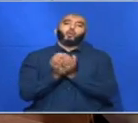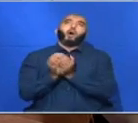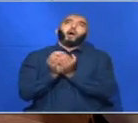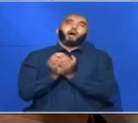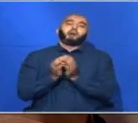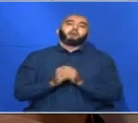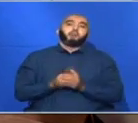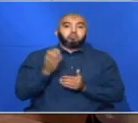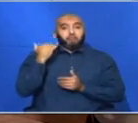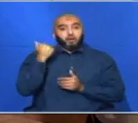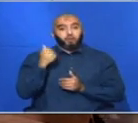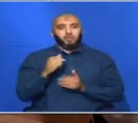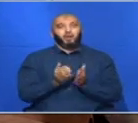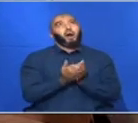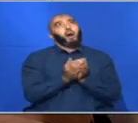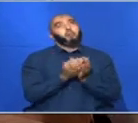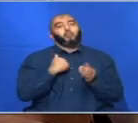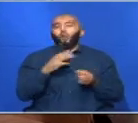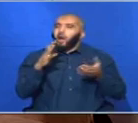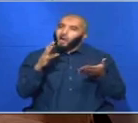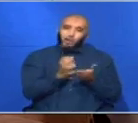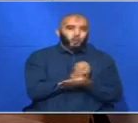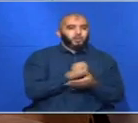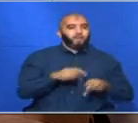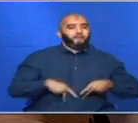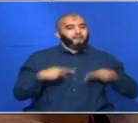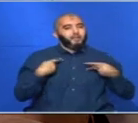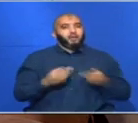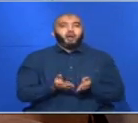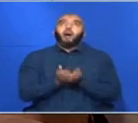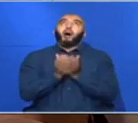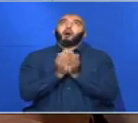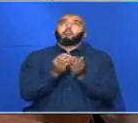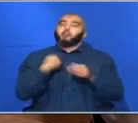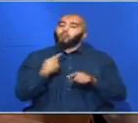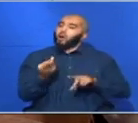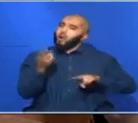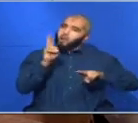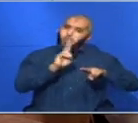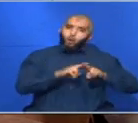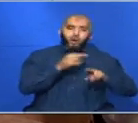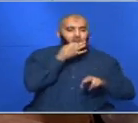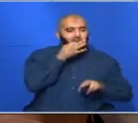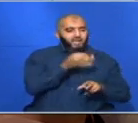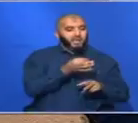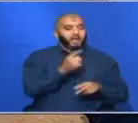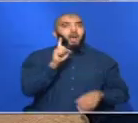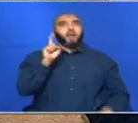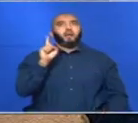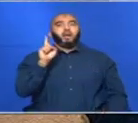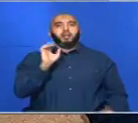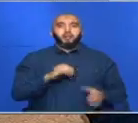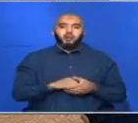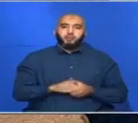اني اسالك التوفيق اللهم اني اسالك ان تختم لي بلا اله الا الله محمد رسول الله اللهم اني